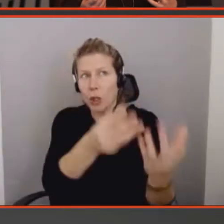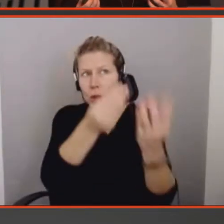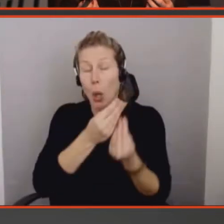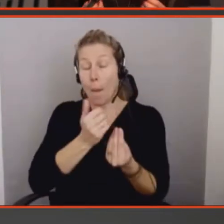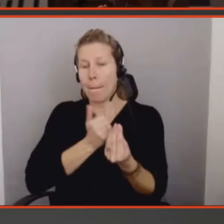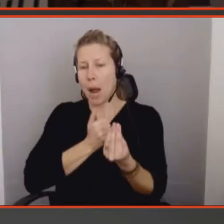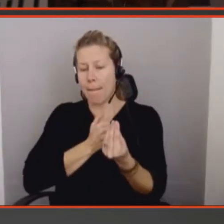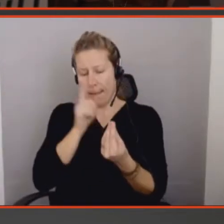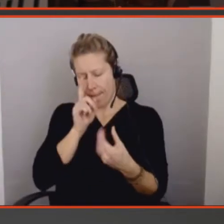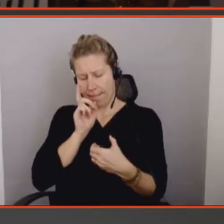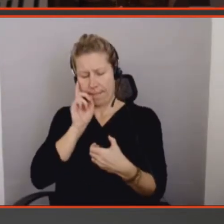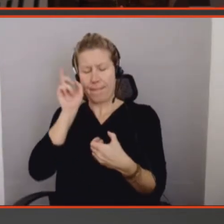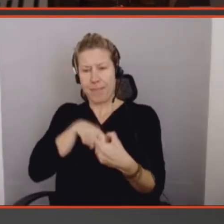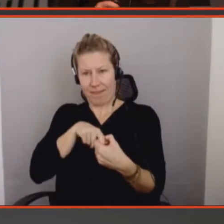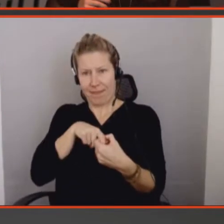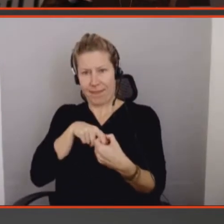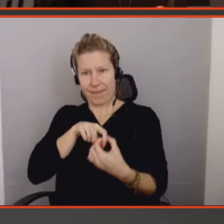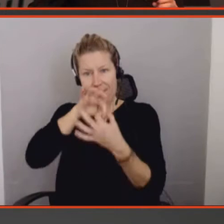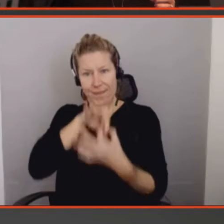Donc il y a le temps qui joue aussi un grand rôle.